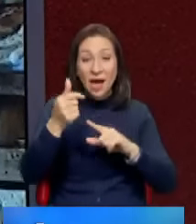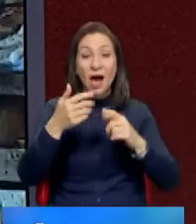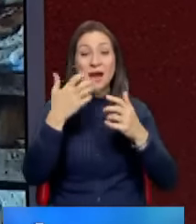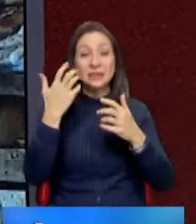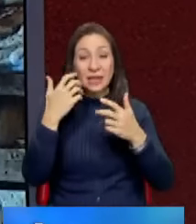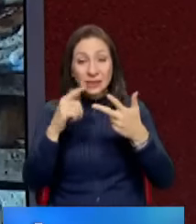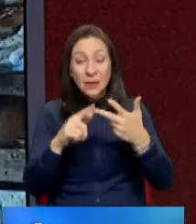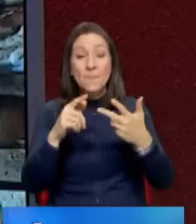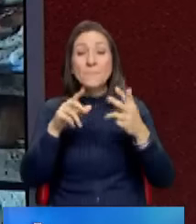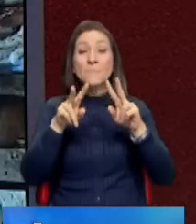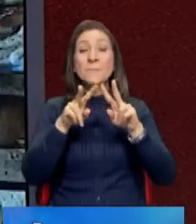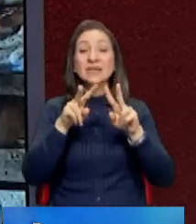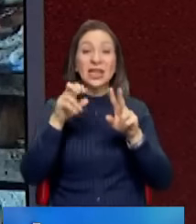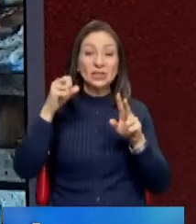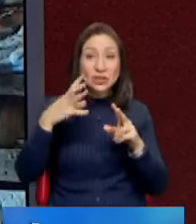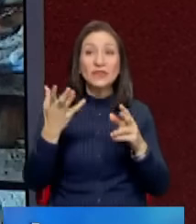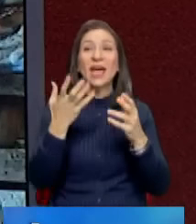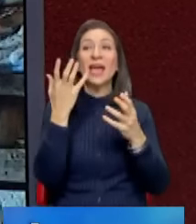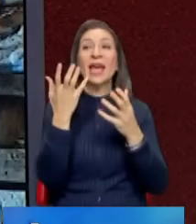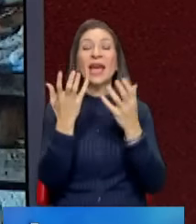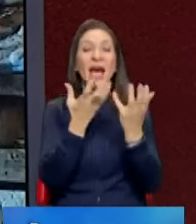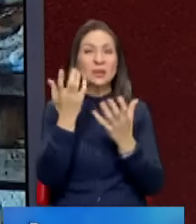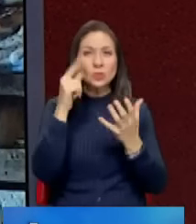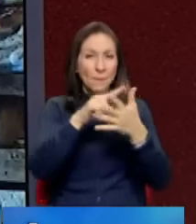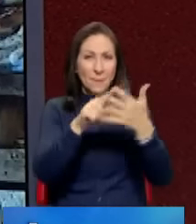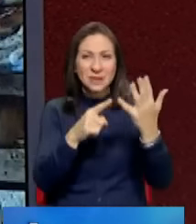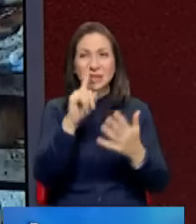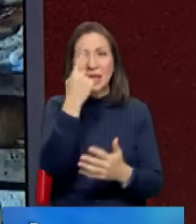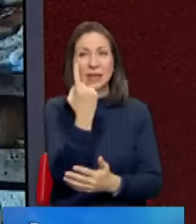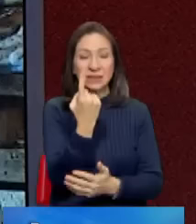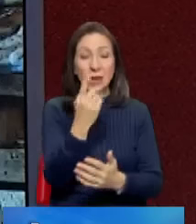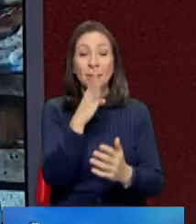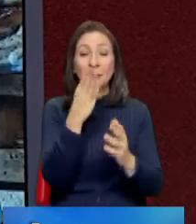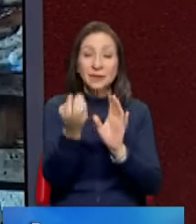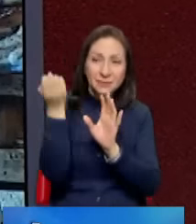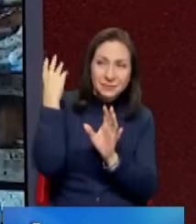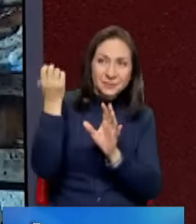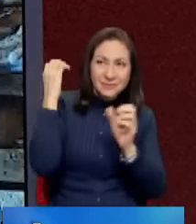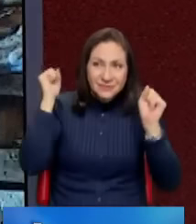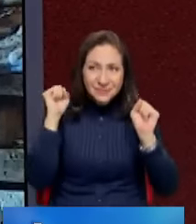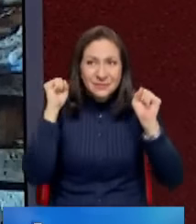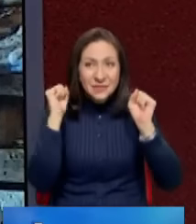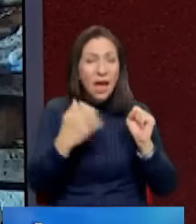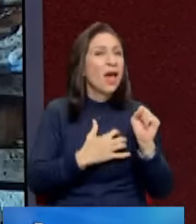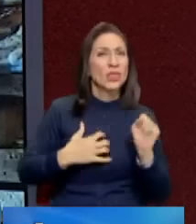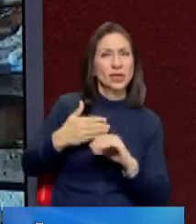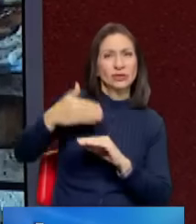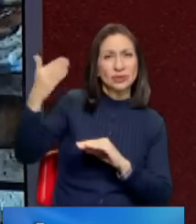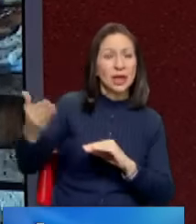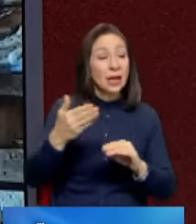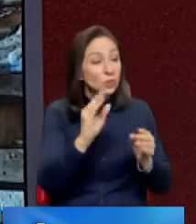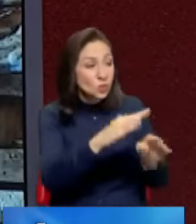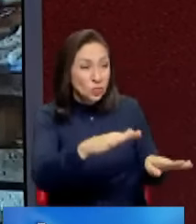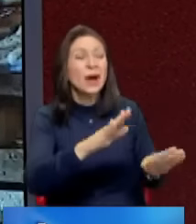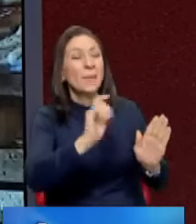Miraç, Masal Işık ve Aras Bulut yangın sırasında evde yalnızdılar. Kağıt toplayarak çocuklara bakan anne dışarıdaydı ve kapıyı